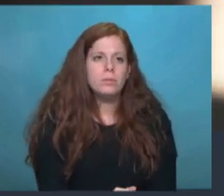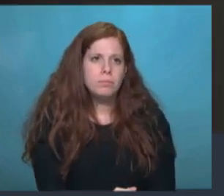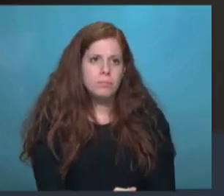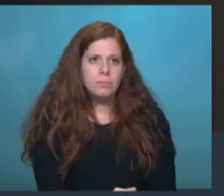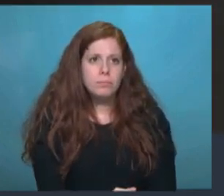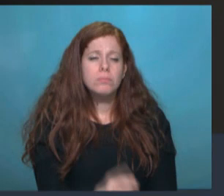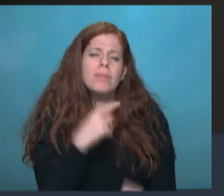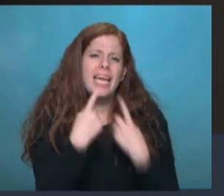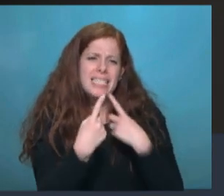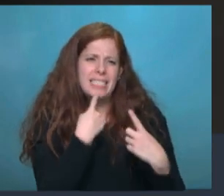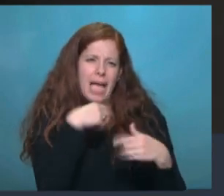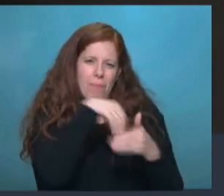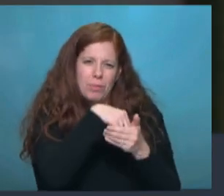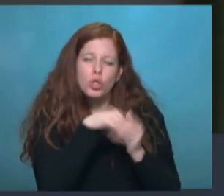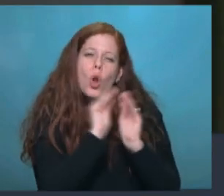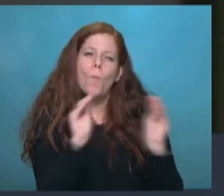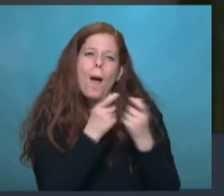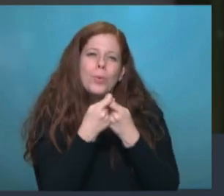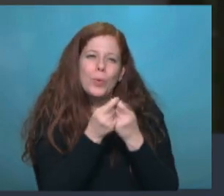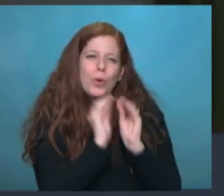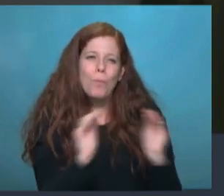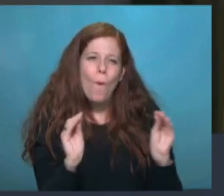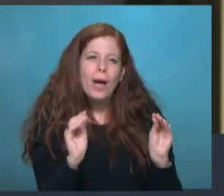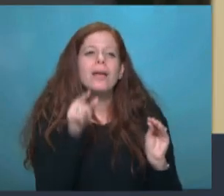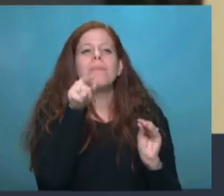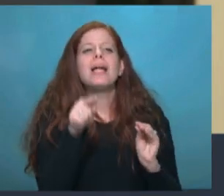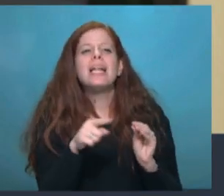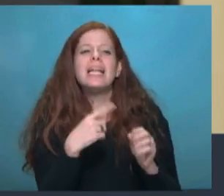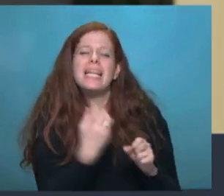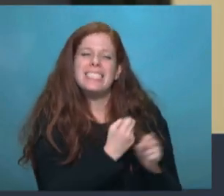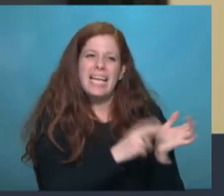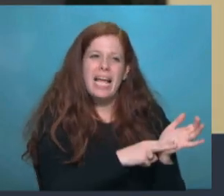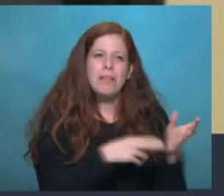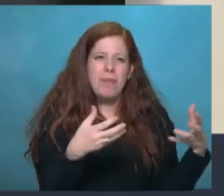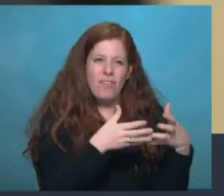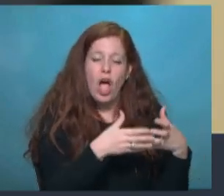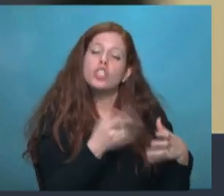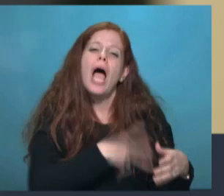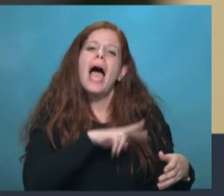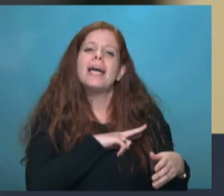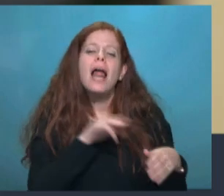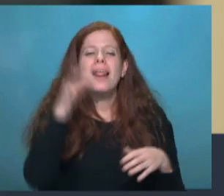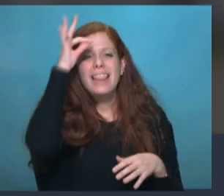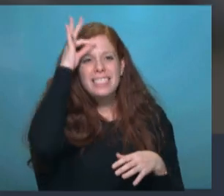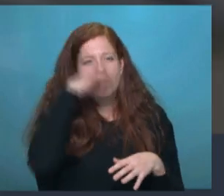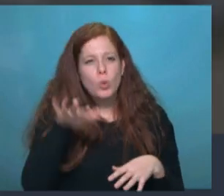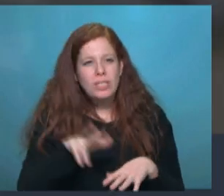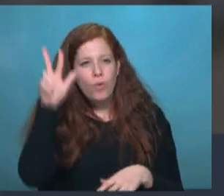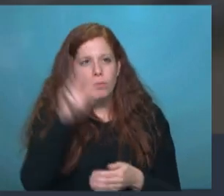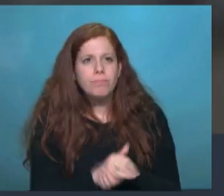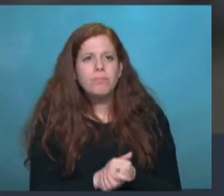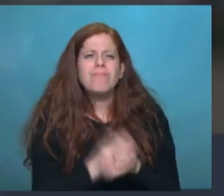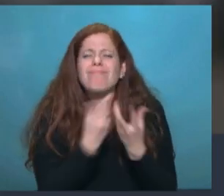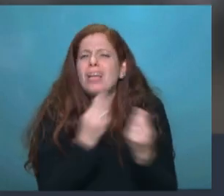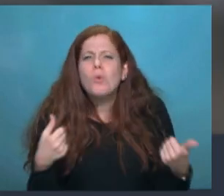הנה שיחה פנימית של מורה מארגון המורים לזכיין של חברת מלגם, הממונה על הטסטים באזור הצפון. ריבוי תאונות מטורף שלא היה